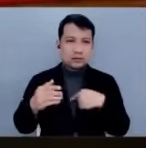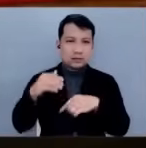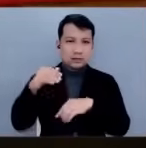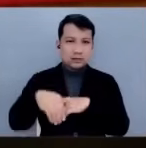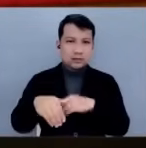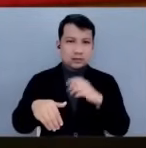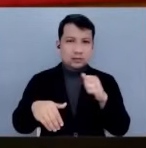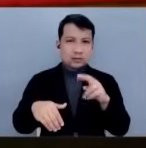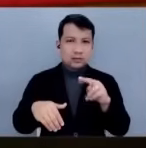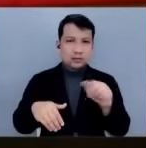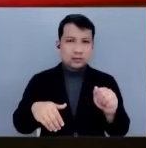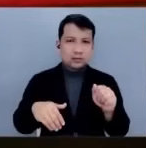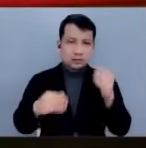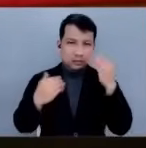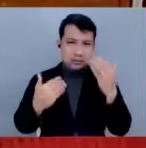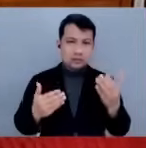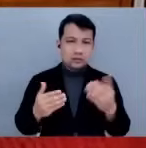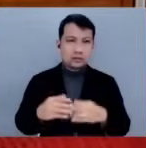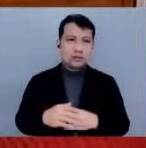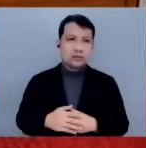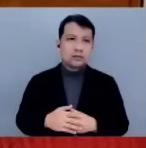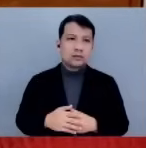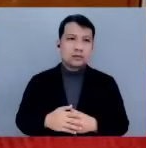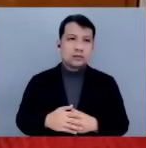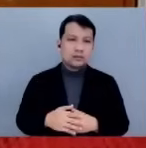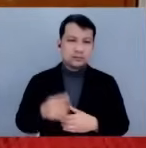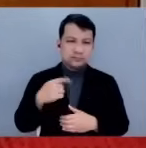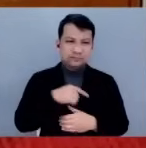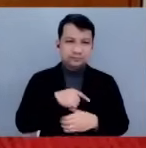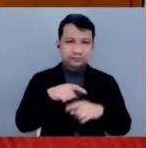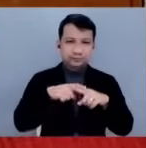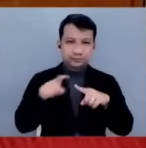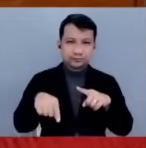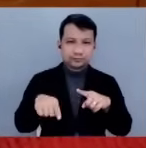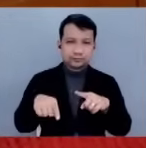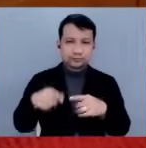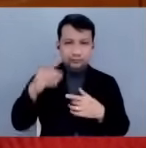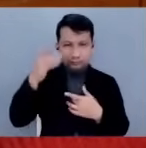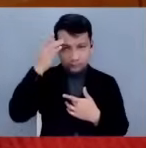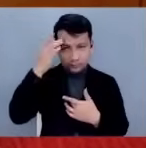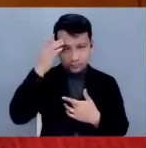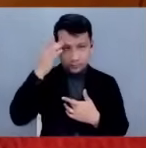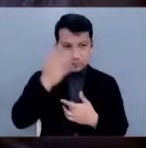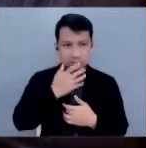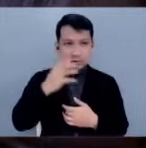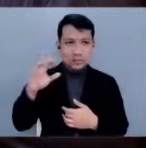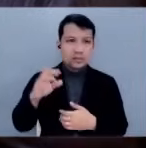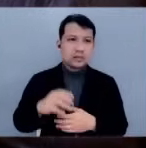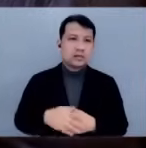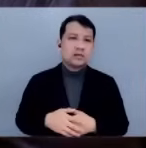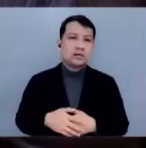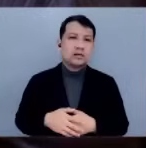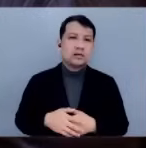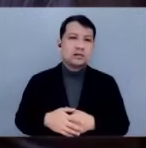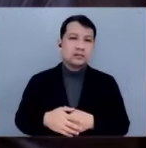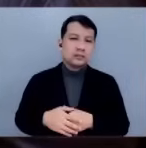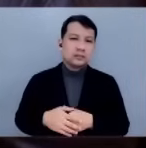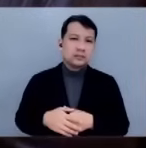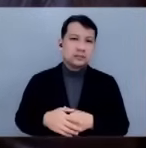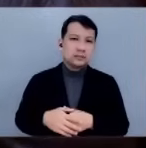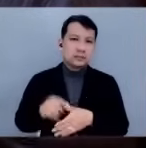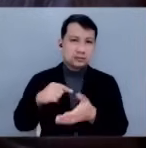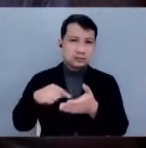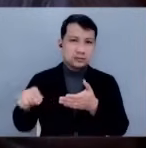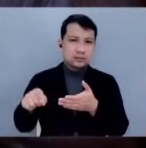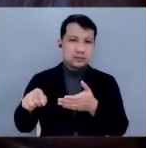okay nang tumaas ang bill sa kuryente nila kesa naman magkasakit sila sa sobrang init. Di baling magbayad na lang tayo ng mataas na